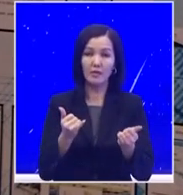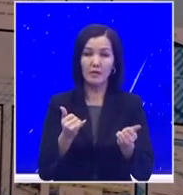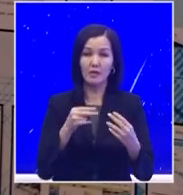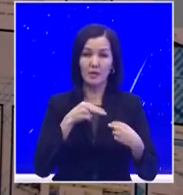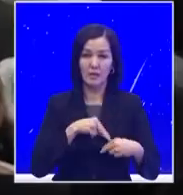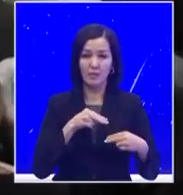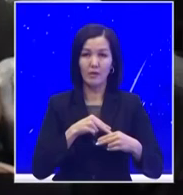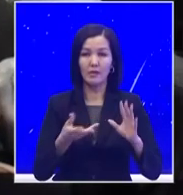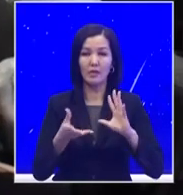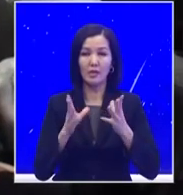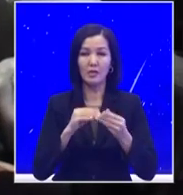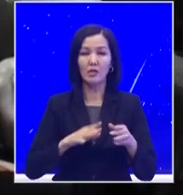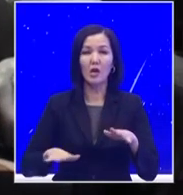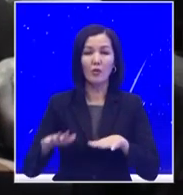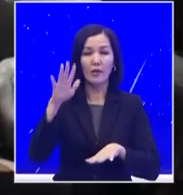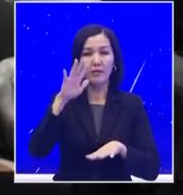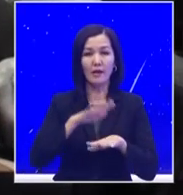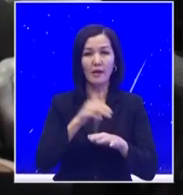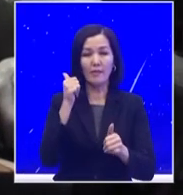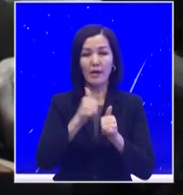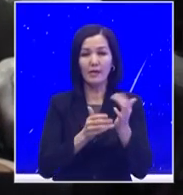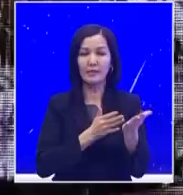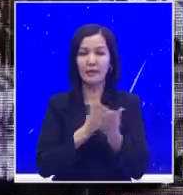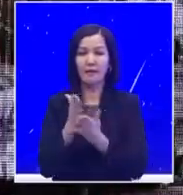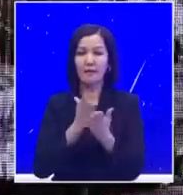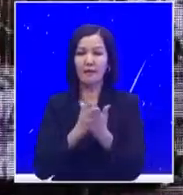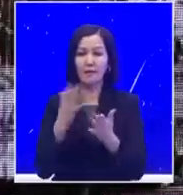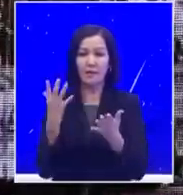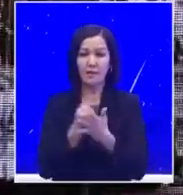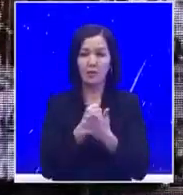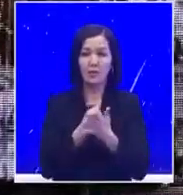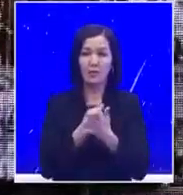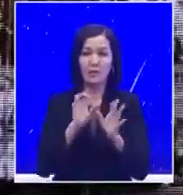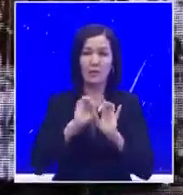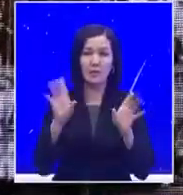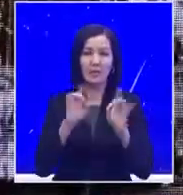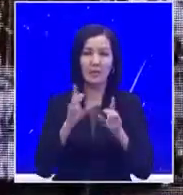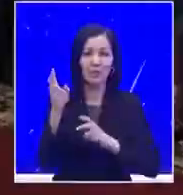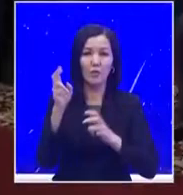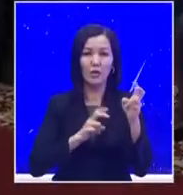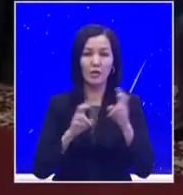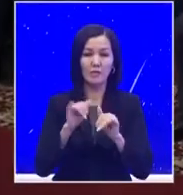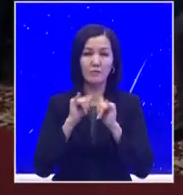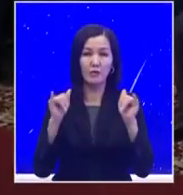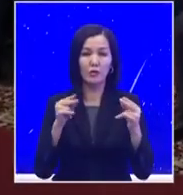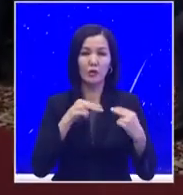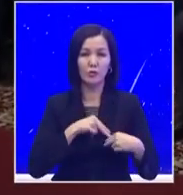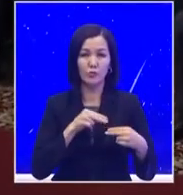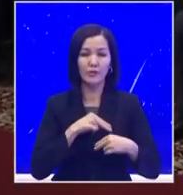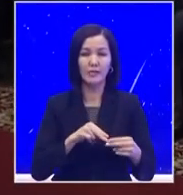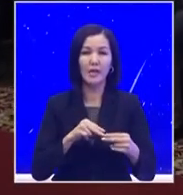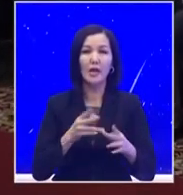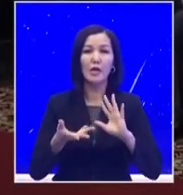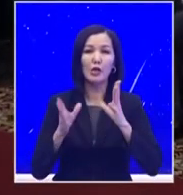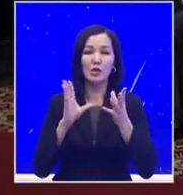еңбек. Аудан әкімі аймақтағы әр саланың жетістігін тізді. Ең ауқымдысы өнеркәсіп өндірісіндегі жұмыстар болды. Бұл саланың